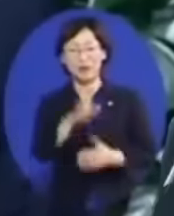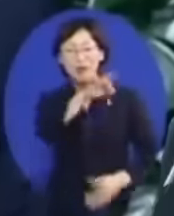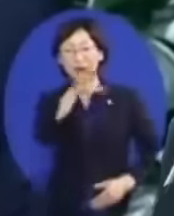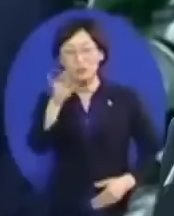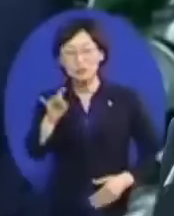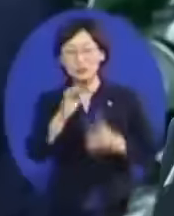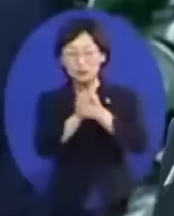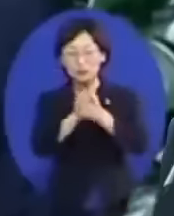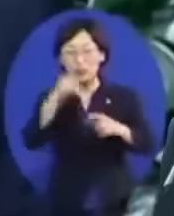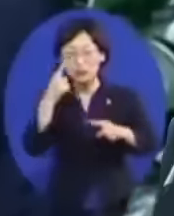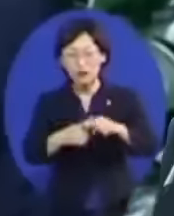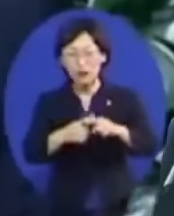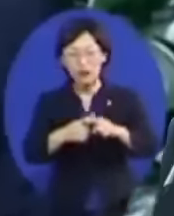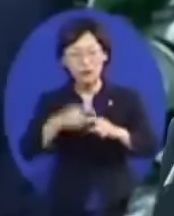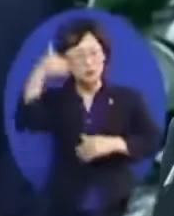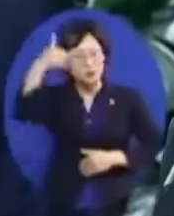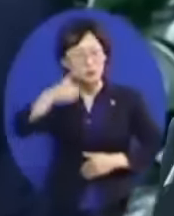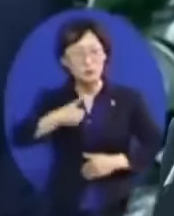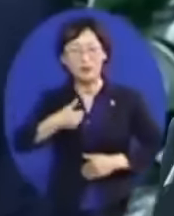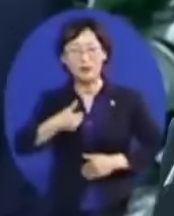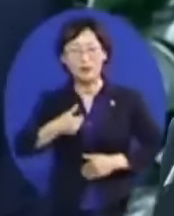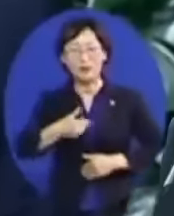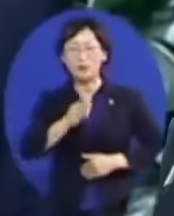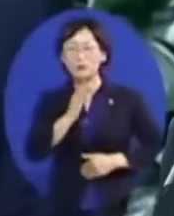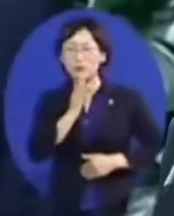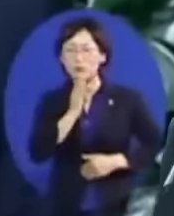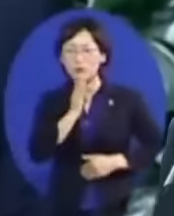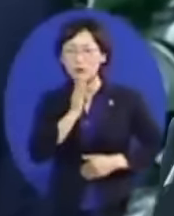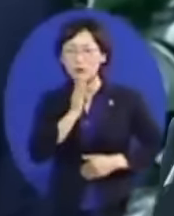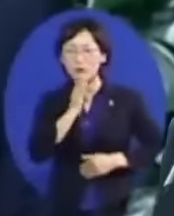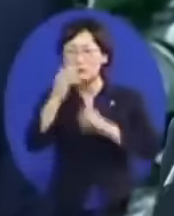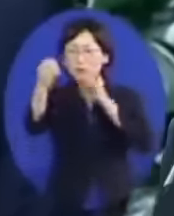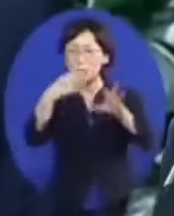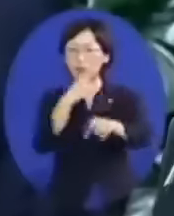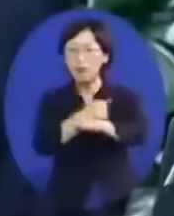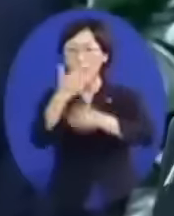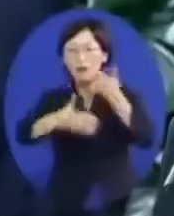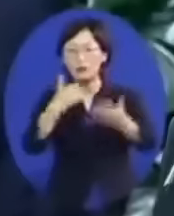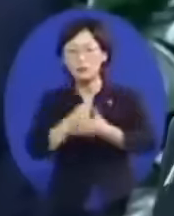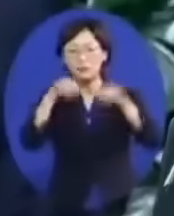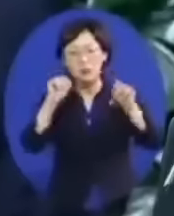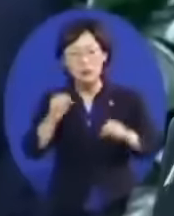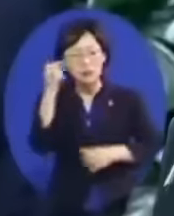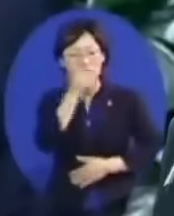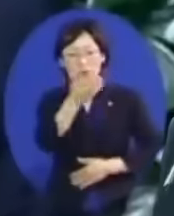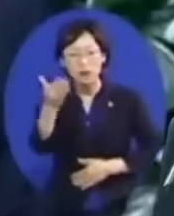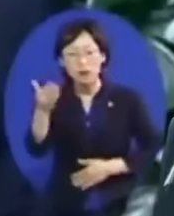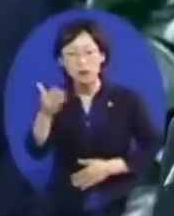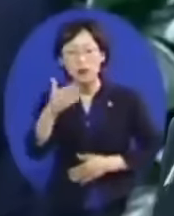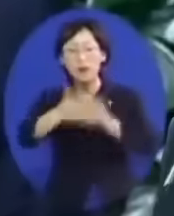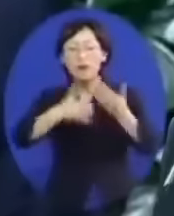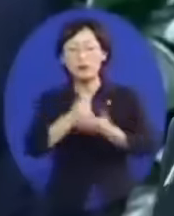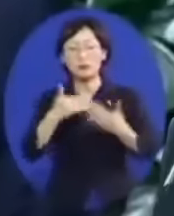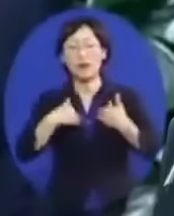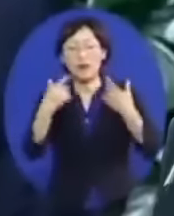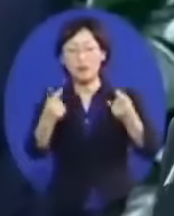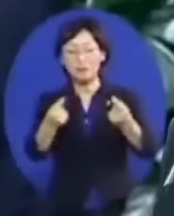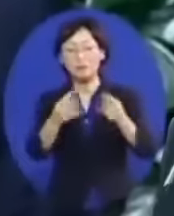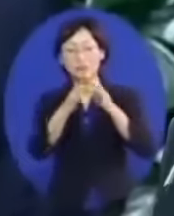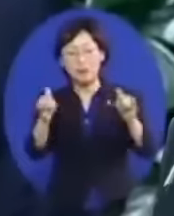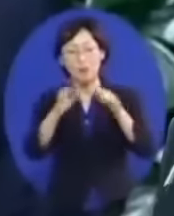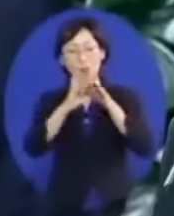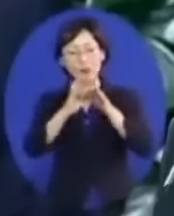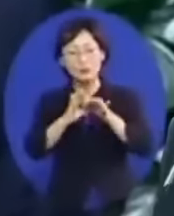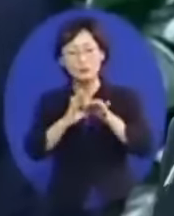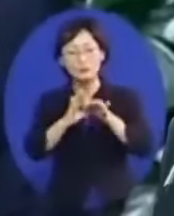말고 이렇게 질문합니다. 정말 응답하시는 하나님이 계신가? 하나님은 나 같은 사람에게